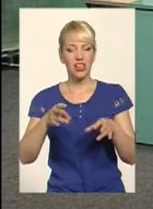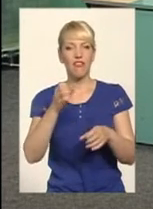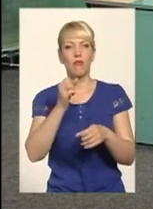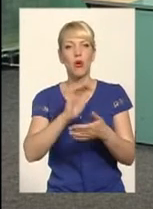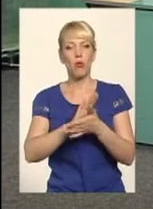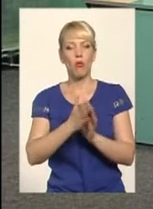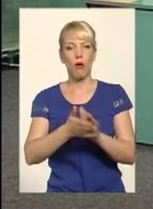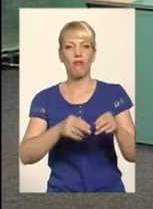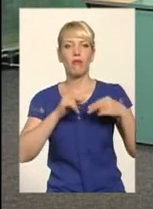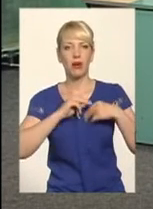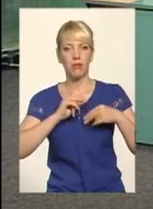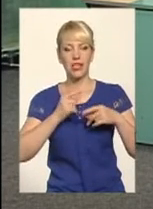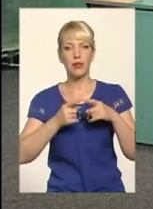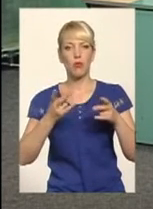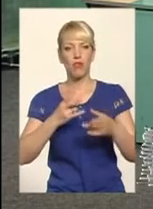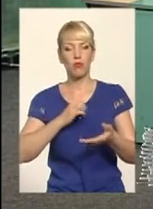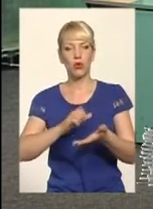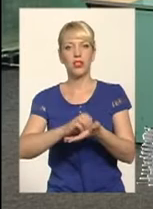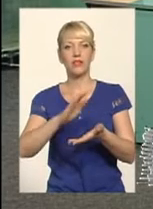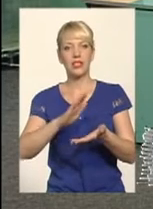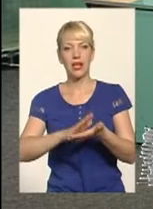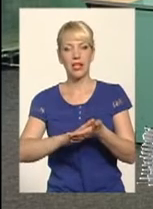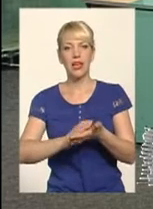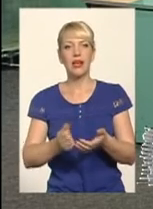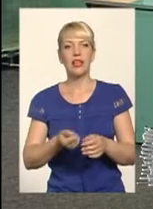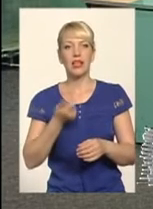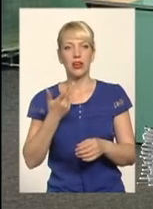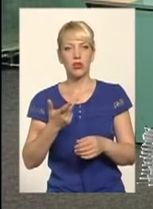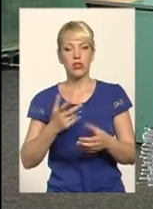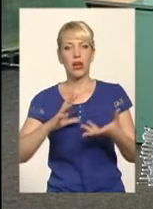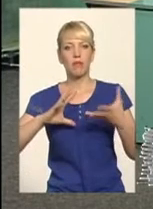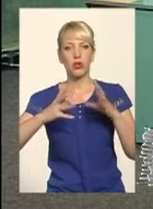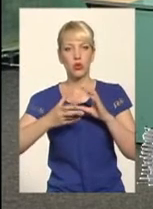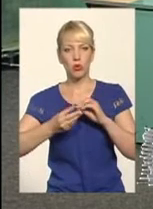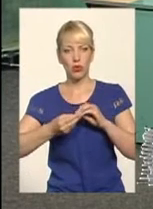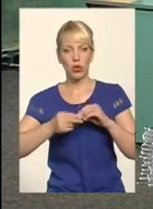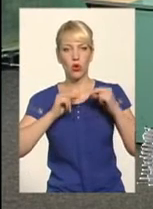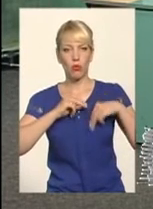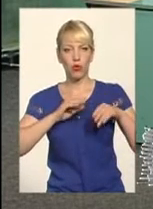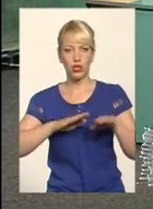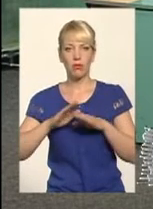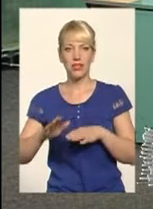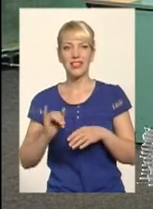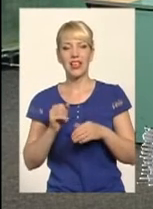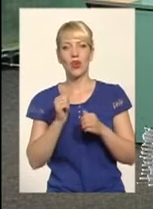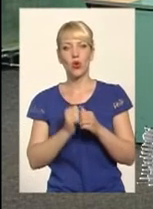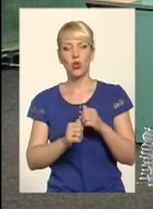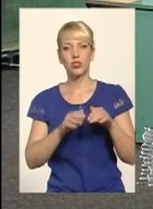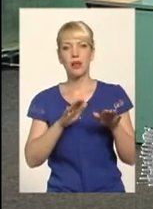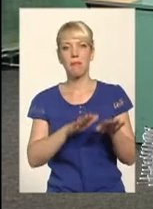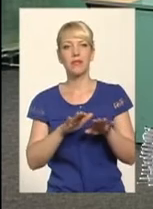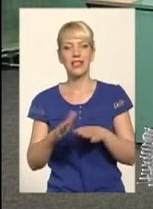бути встановлено за підсумками атестації робочих місць. Має бути робоче місце, яке відноситься